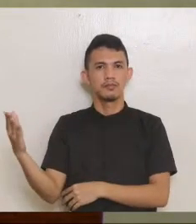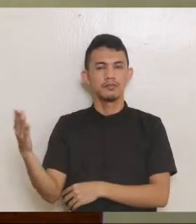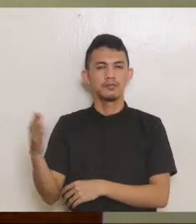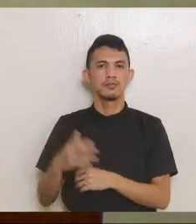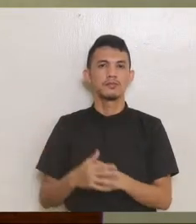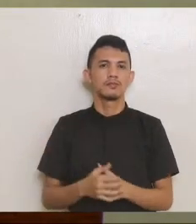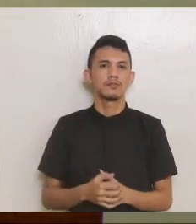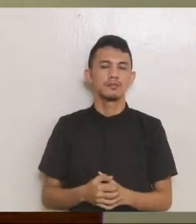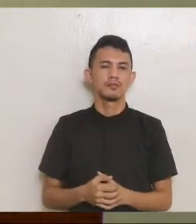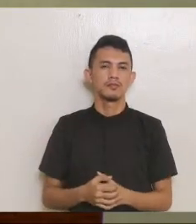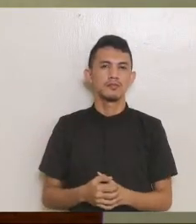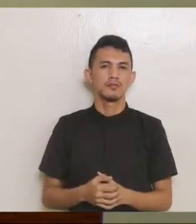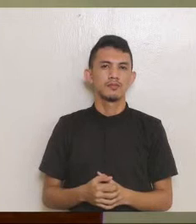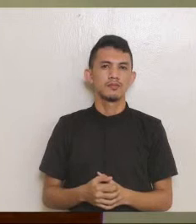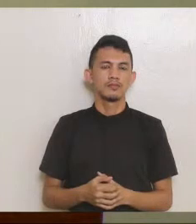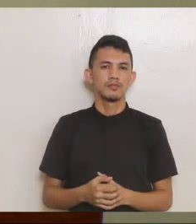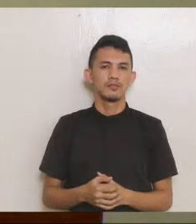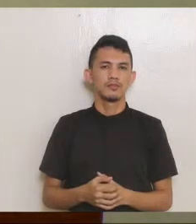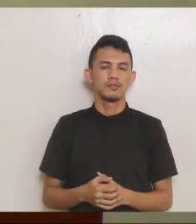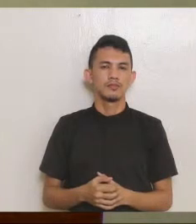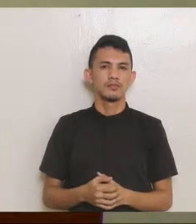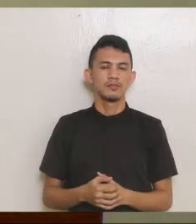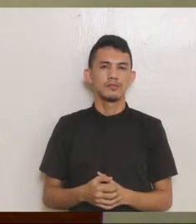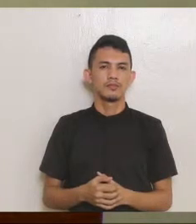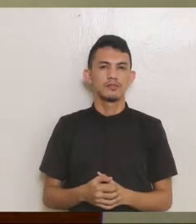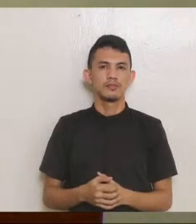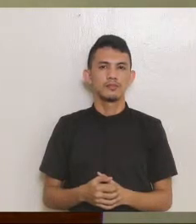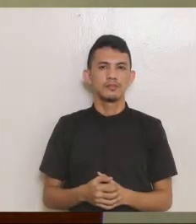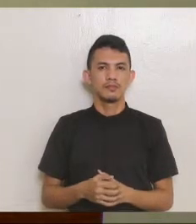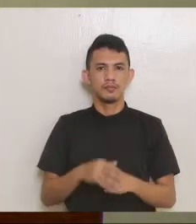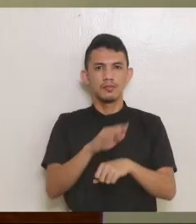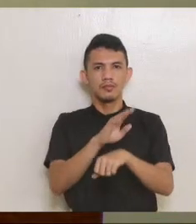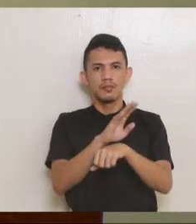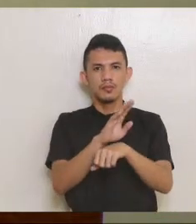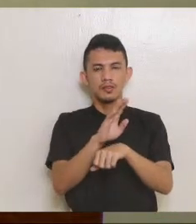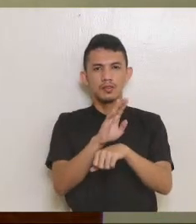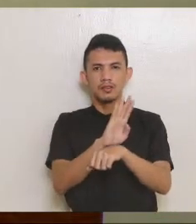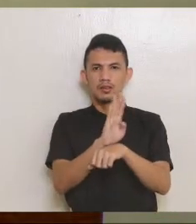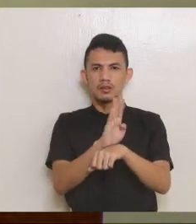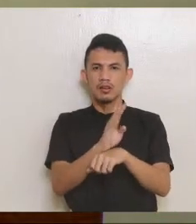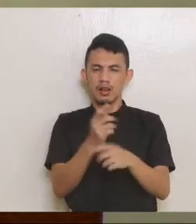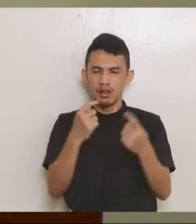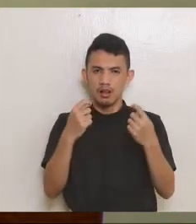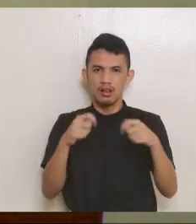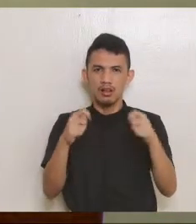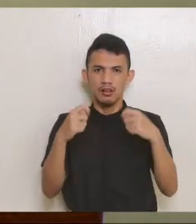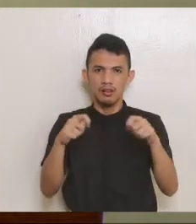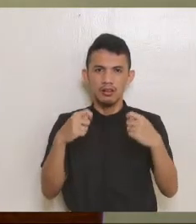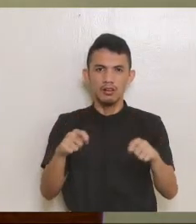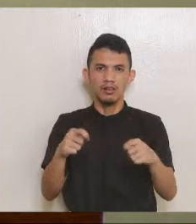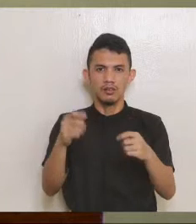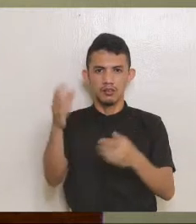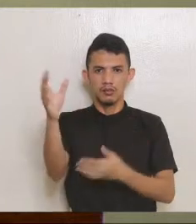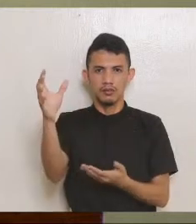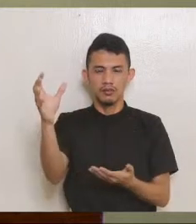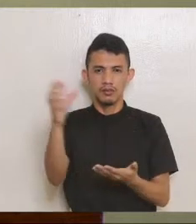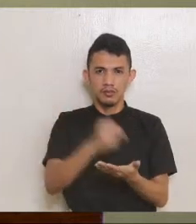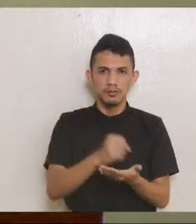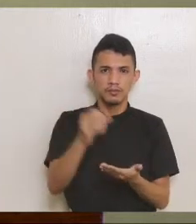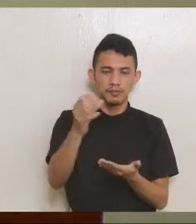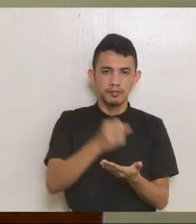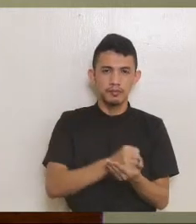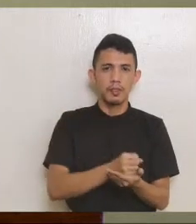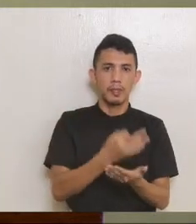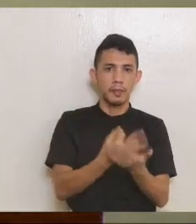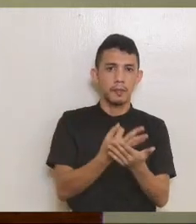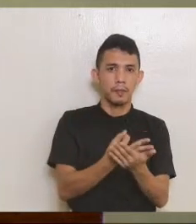kalibutanon nga butang, siguro ang uban karon naningkamot nga makakwarta, o siguro ang uban di na manimba